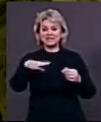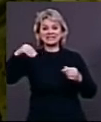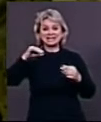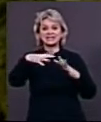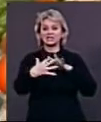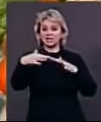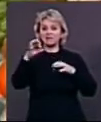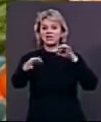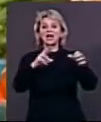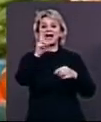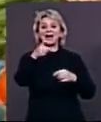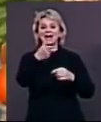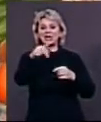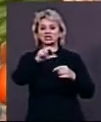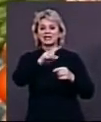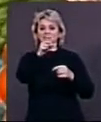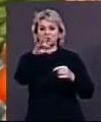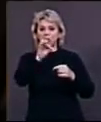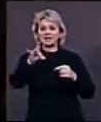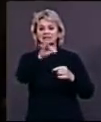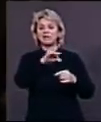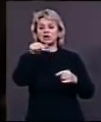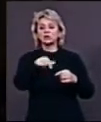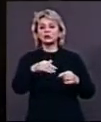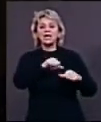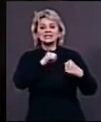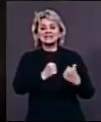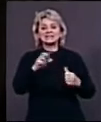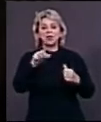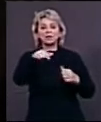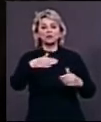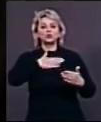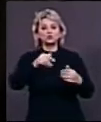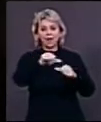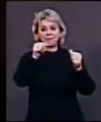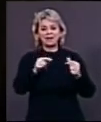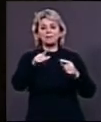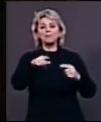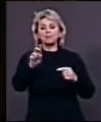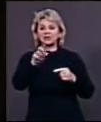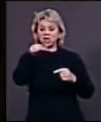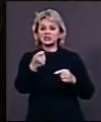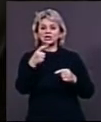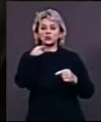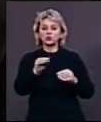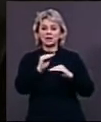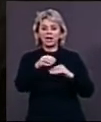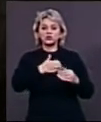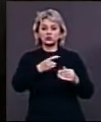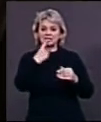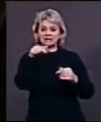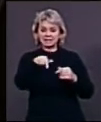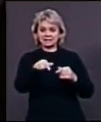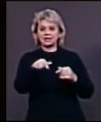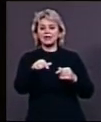соседних деревень Кагальницкого, Зерноградского районов. Сердце Батайска, душа Батайска. И чуть-чуть я хочу сказать, они тоже к